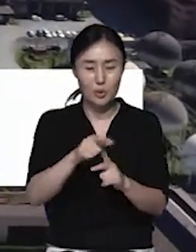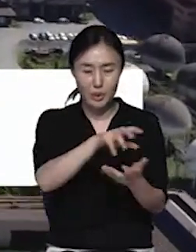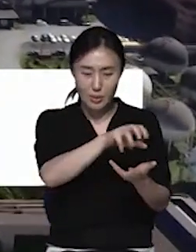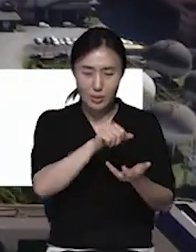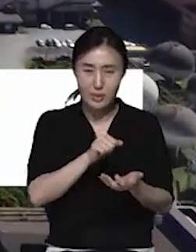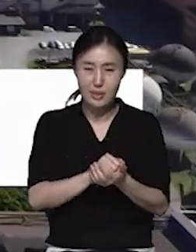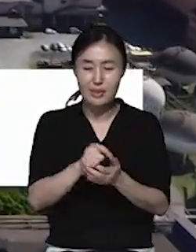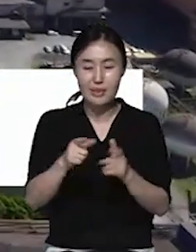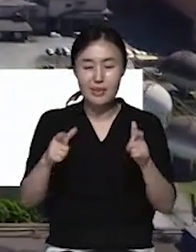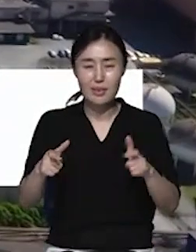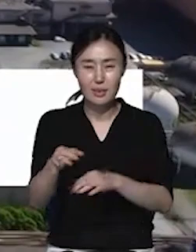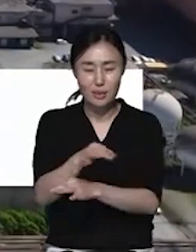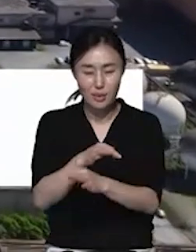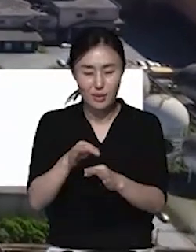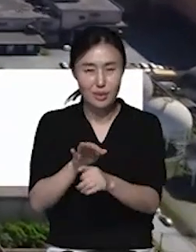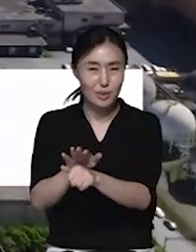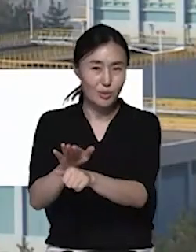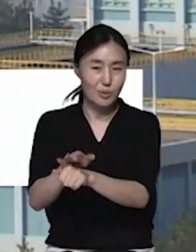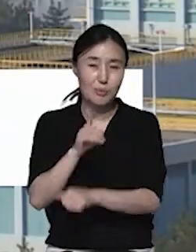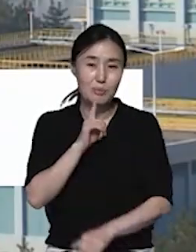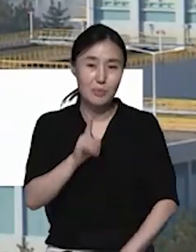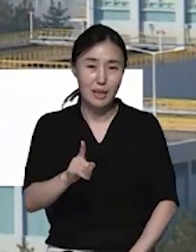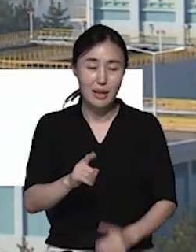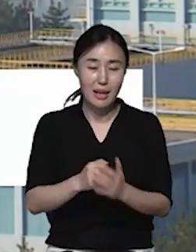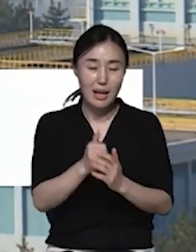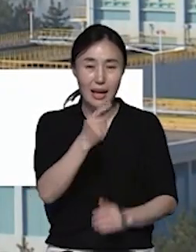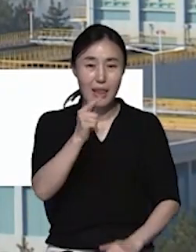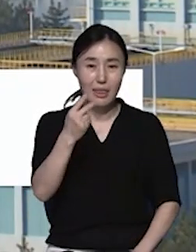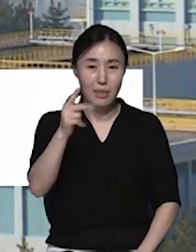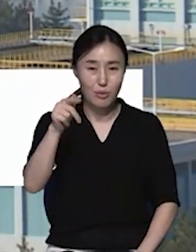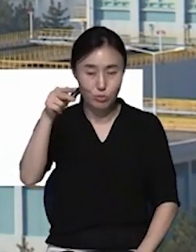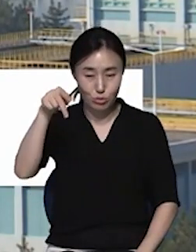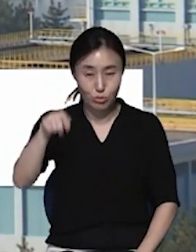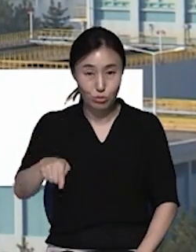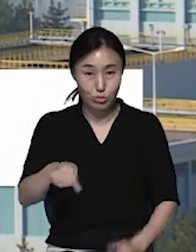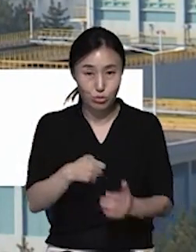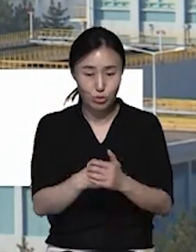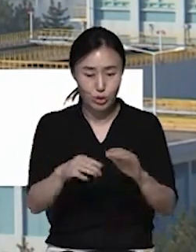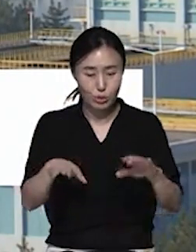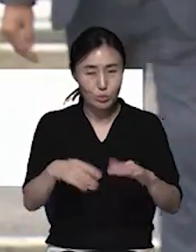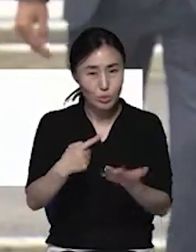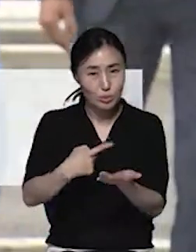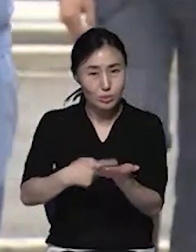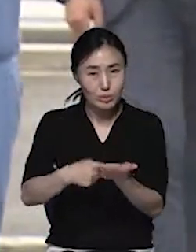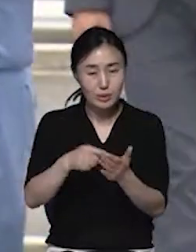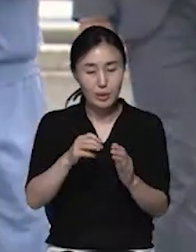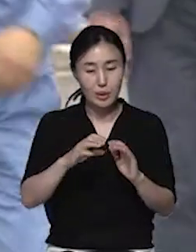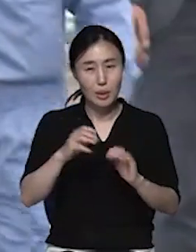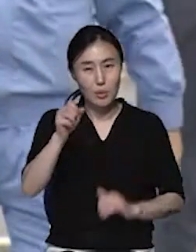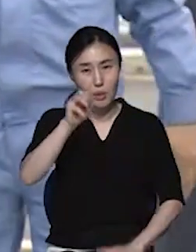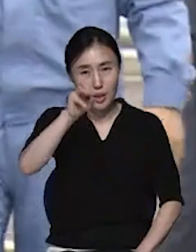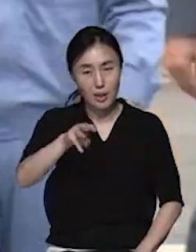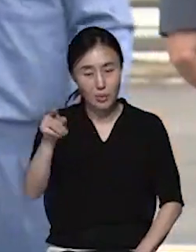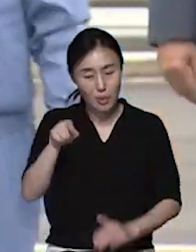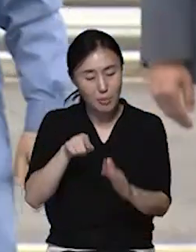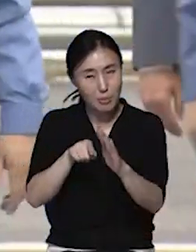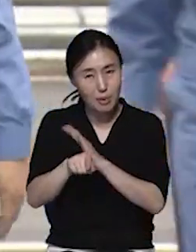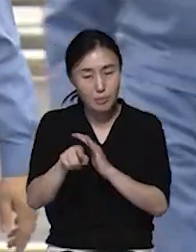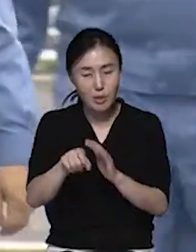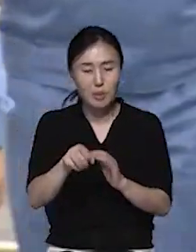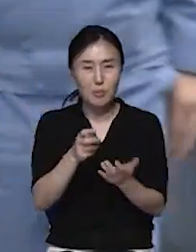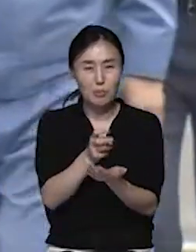강조했습니다. 지난 4월 한덕수 국무총리는 광양 동우한을 방문해 포스코의 신사업 투자가 가능하도록